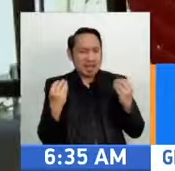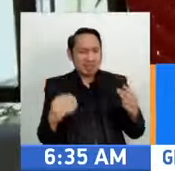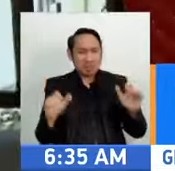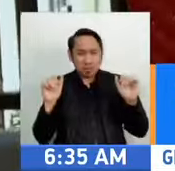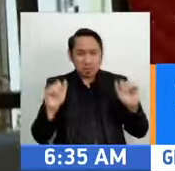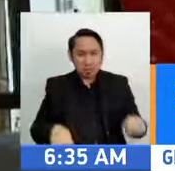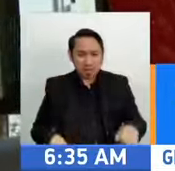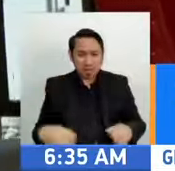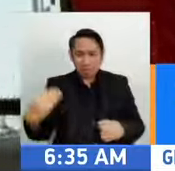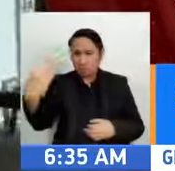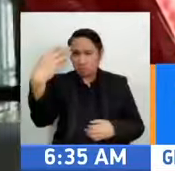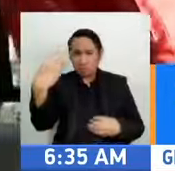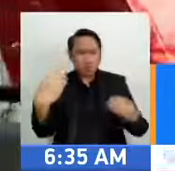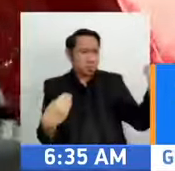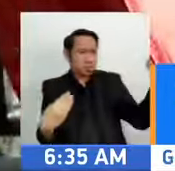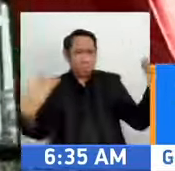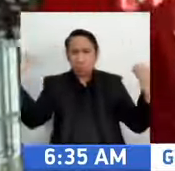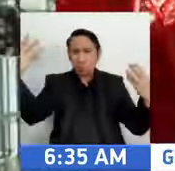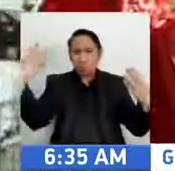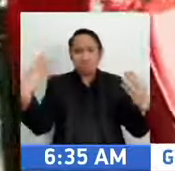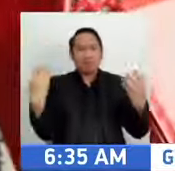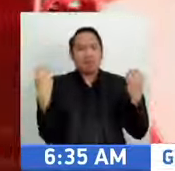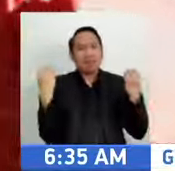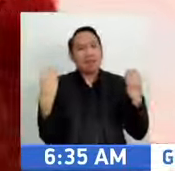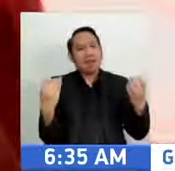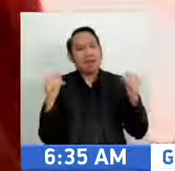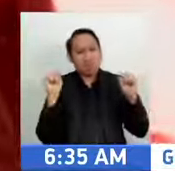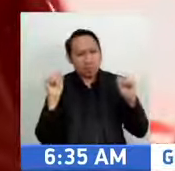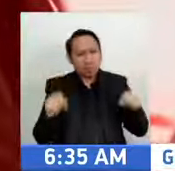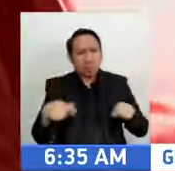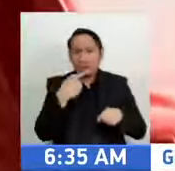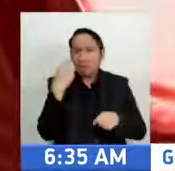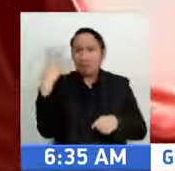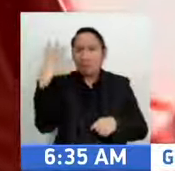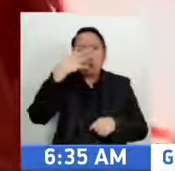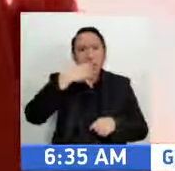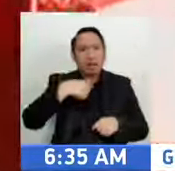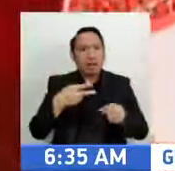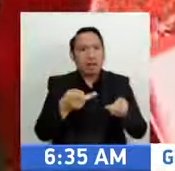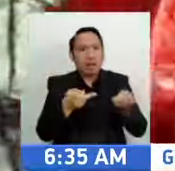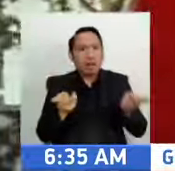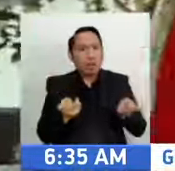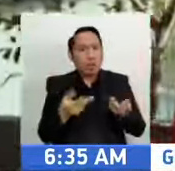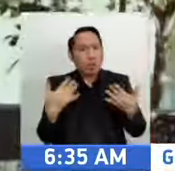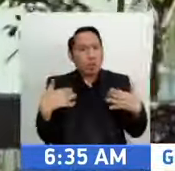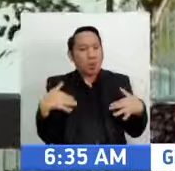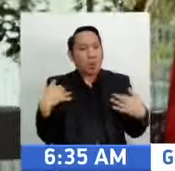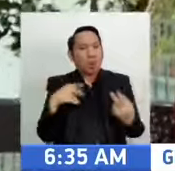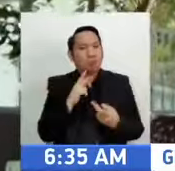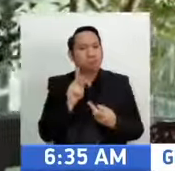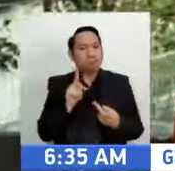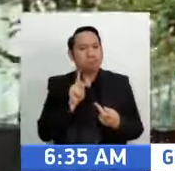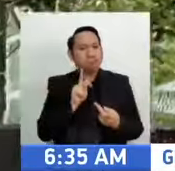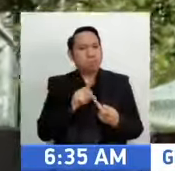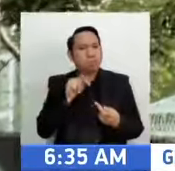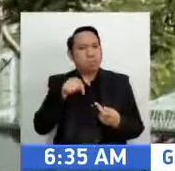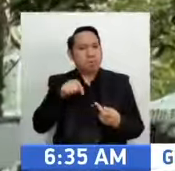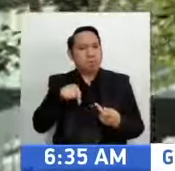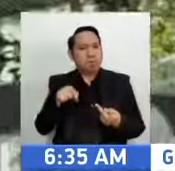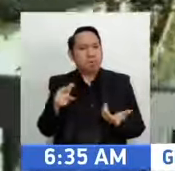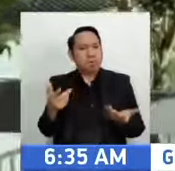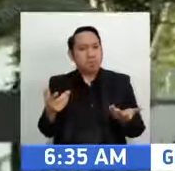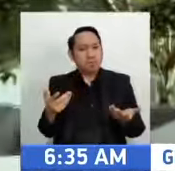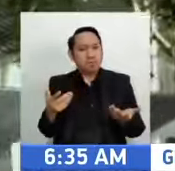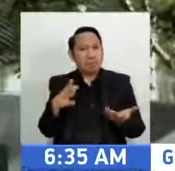dito mga kapuso. Grabe. Bukod sa perfect view ng picture, siyempre breathtaking yung background ko, di